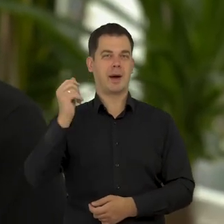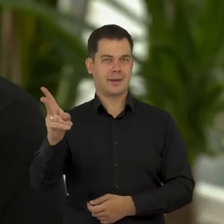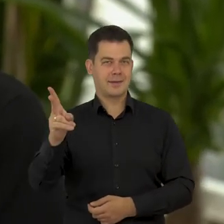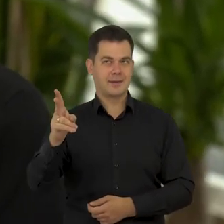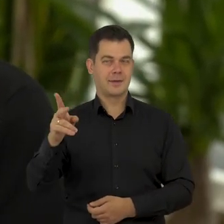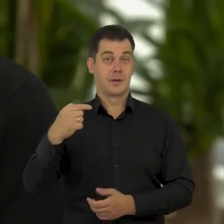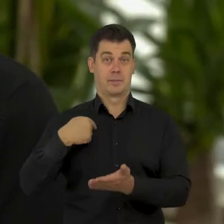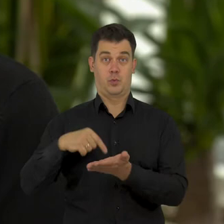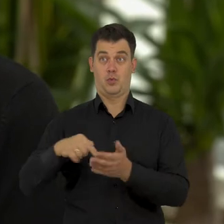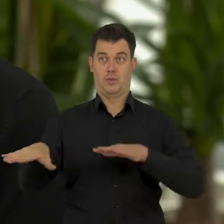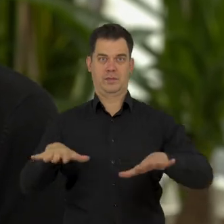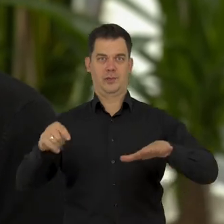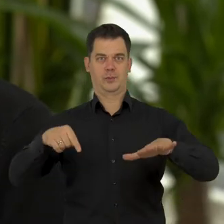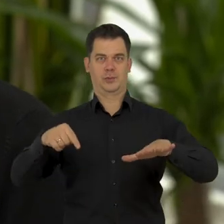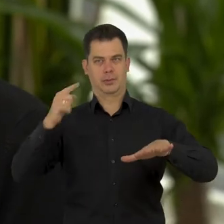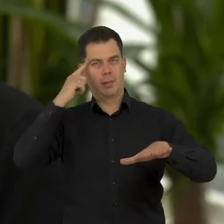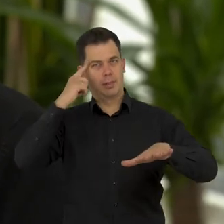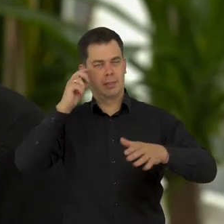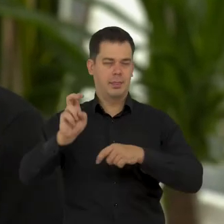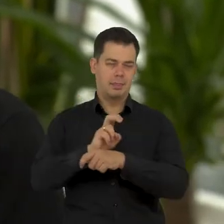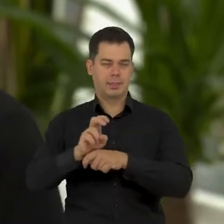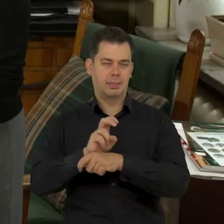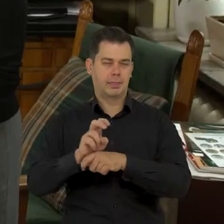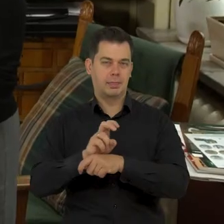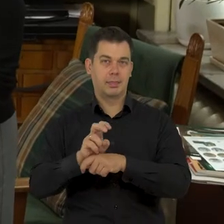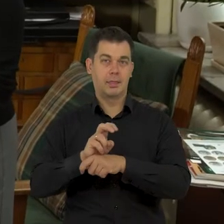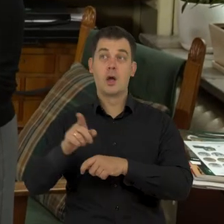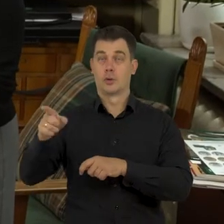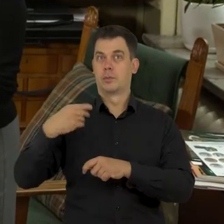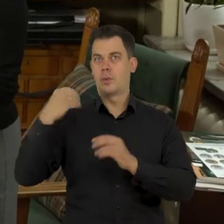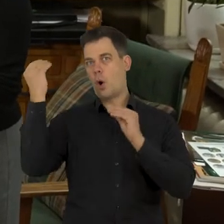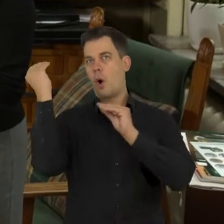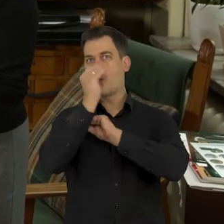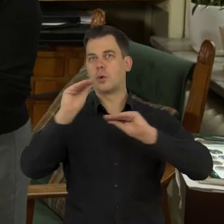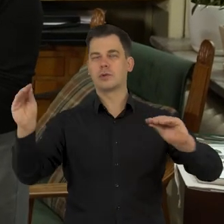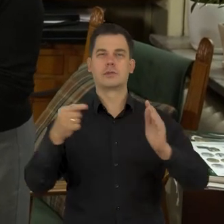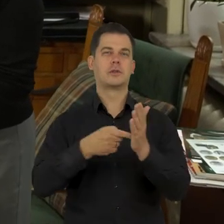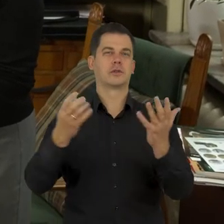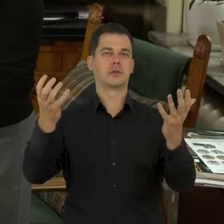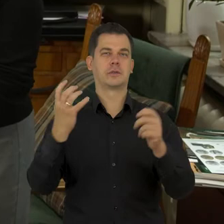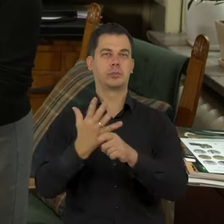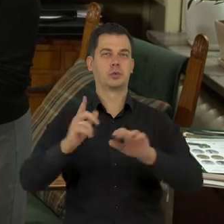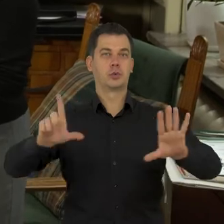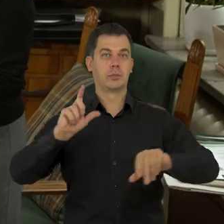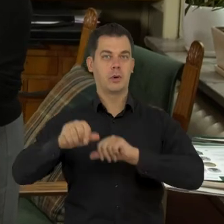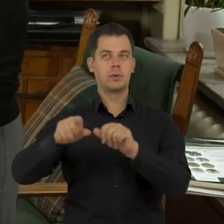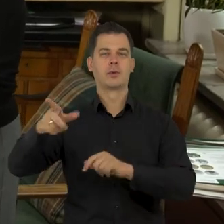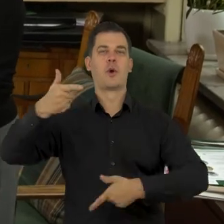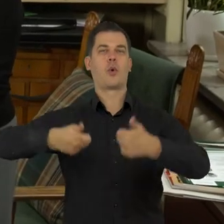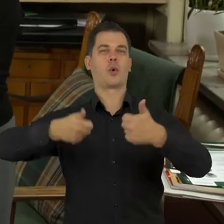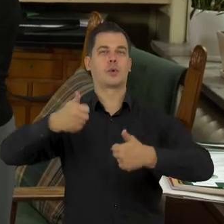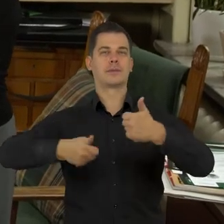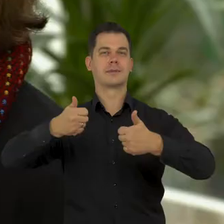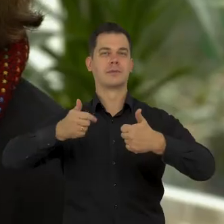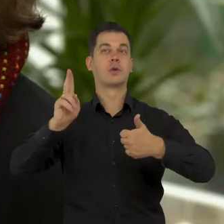Rybak urodził się w tej pracowni w wyniku ogłoszonego jeszcze w 1957 roku konkursu